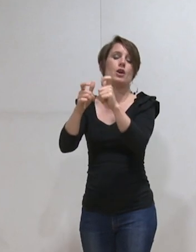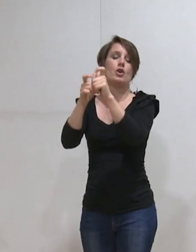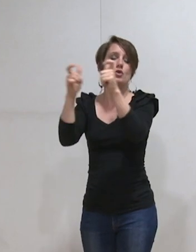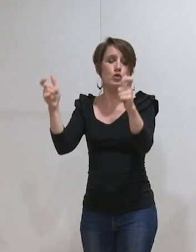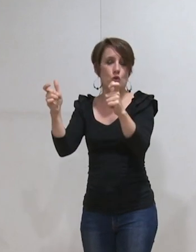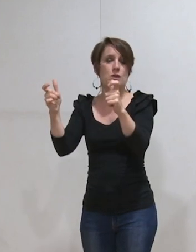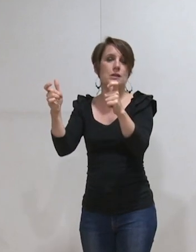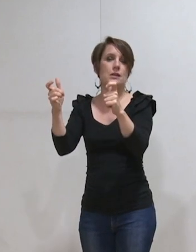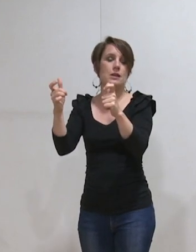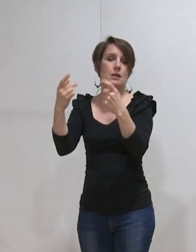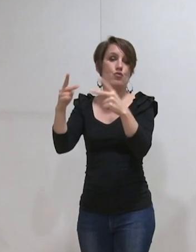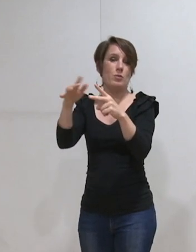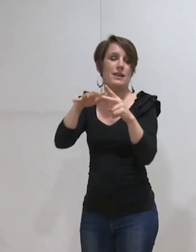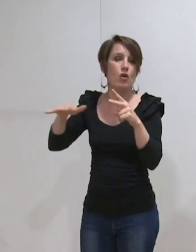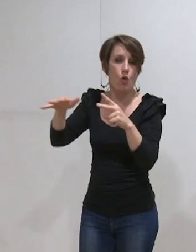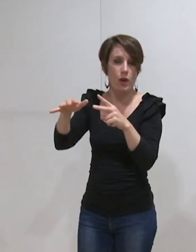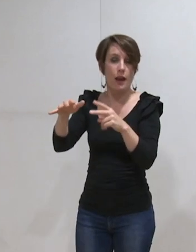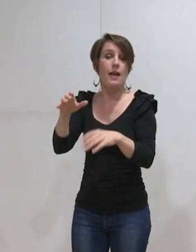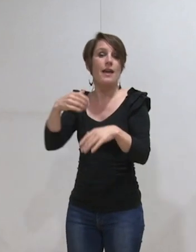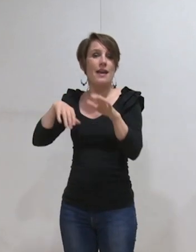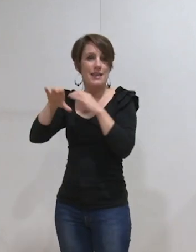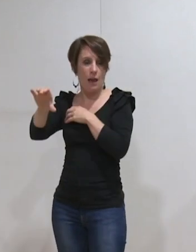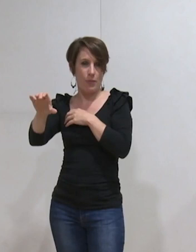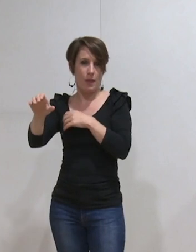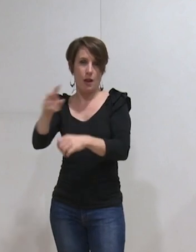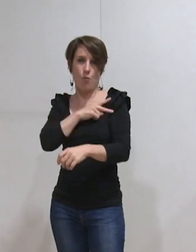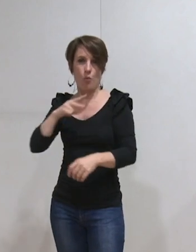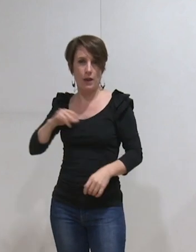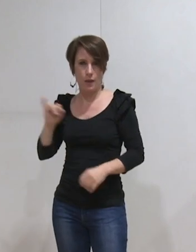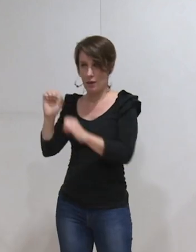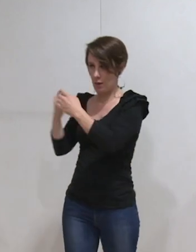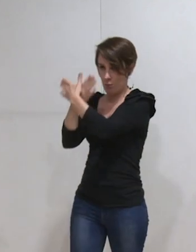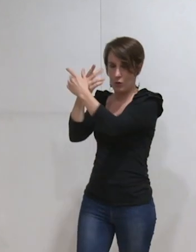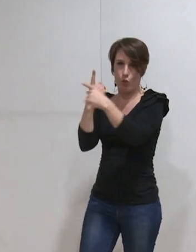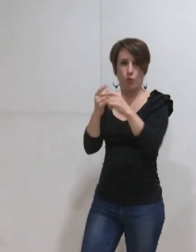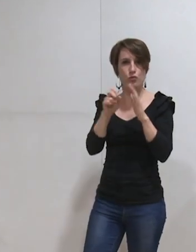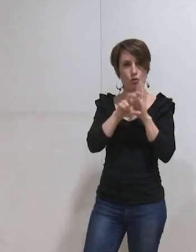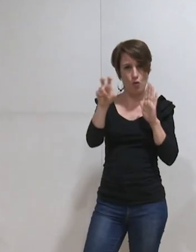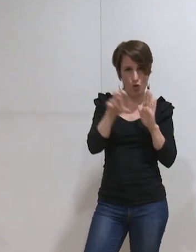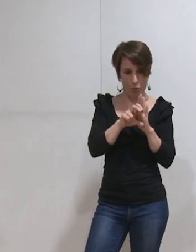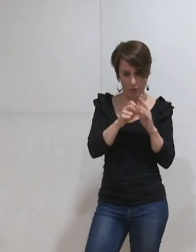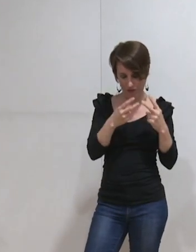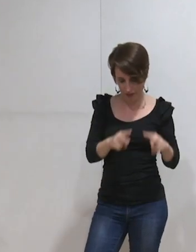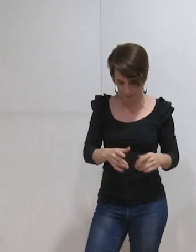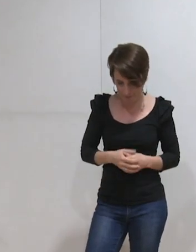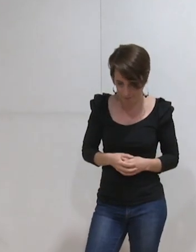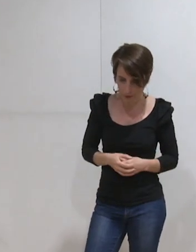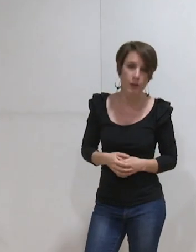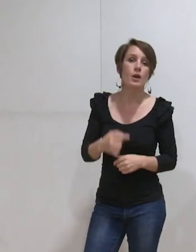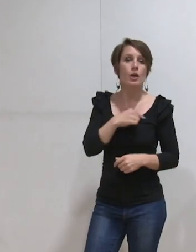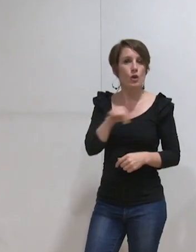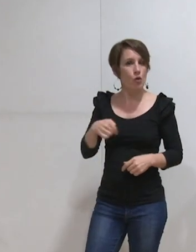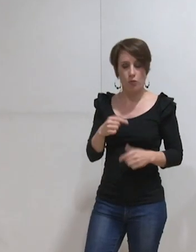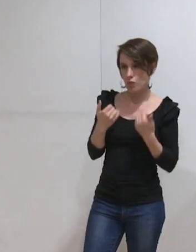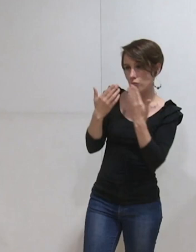capital sera intégralement détenu par la Ville de Grenoble et la métropole ce nouveau modèle passe aussi par la mise en place d'un nouveau mode de